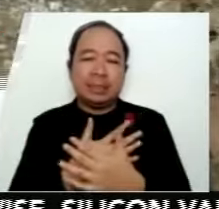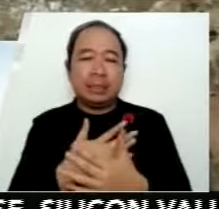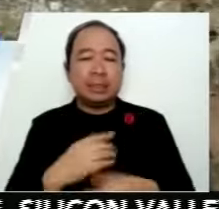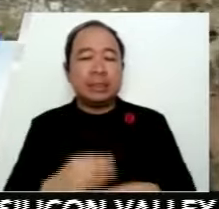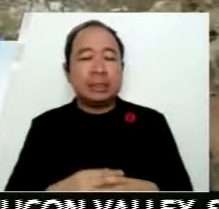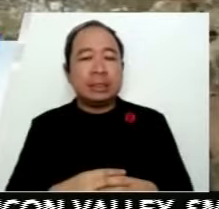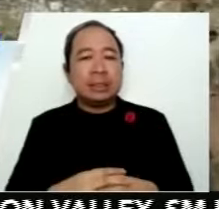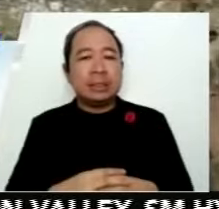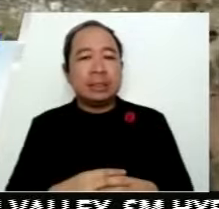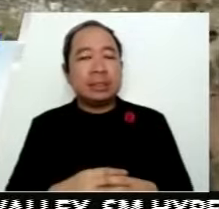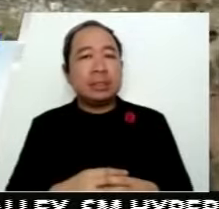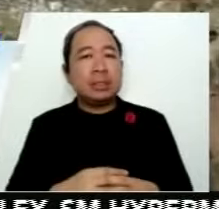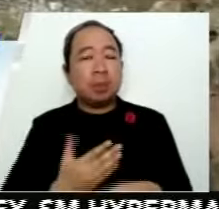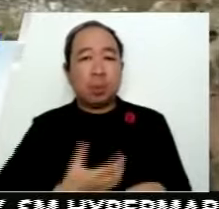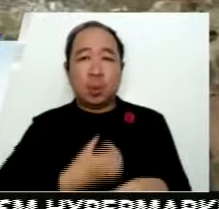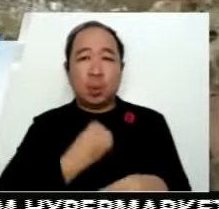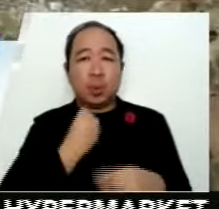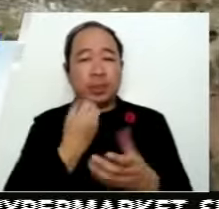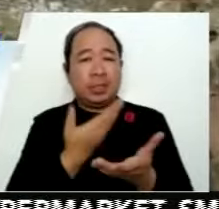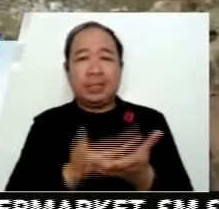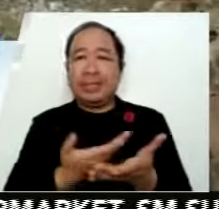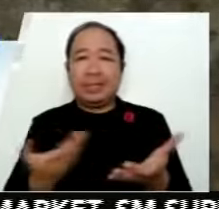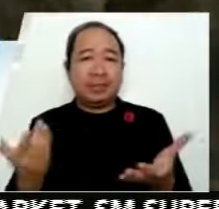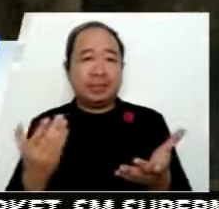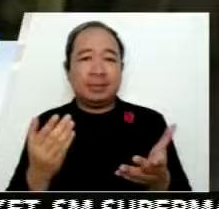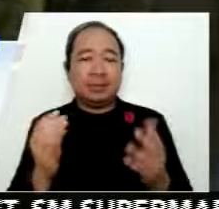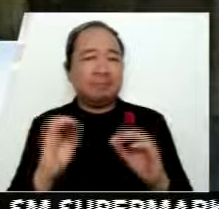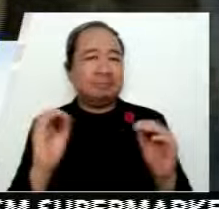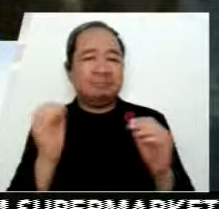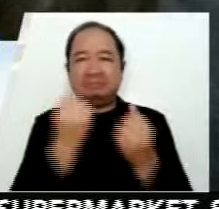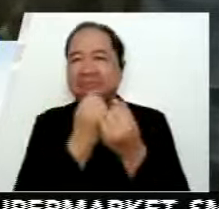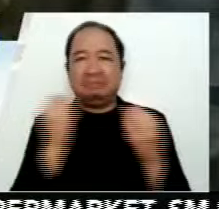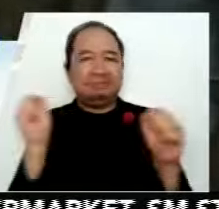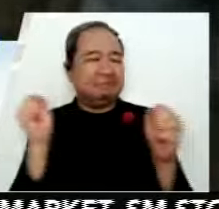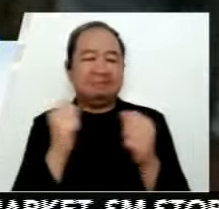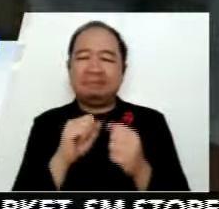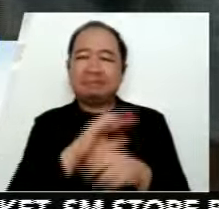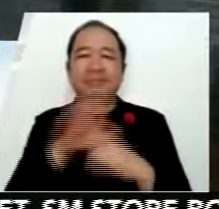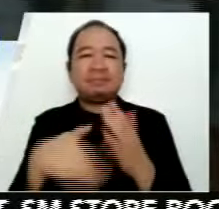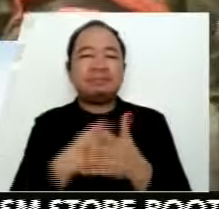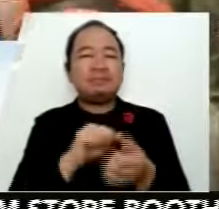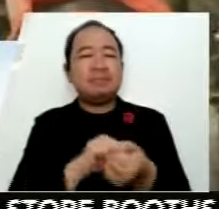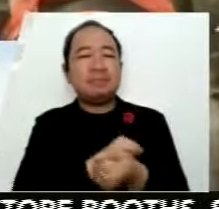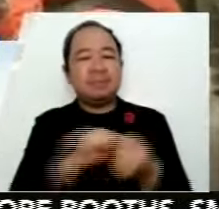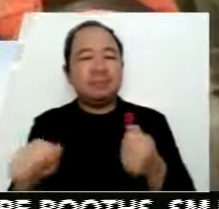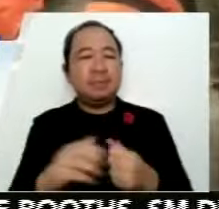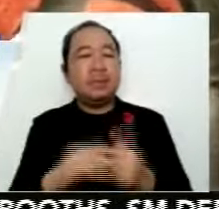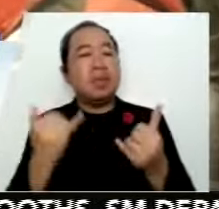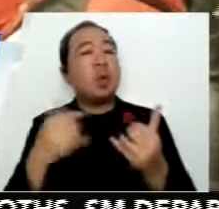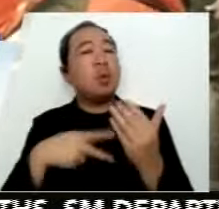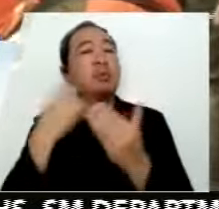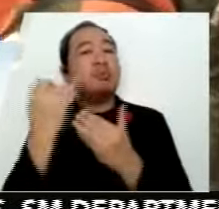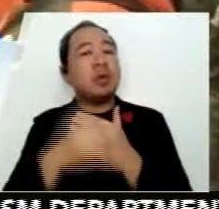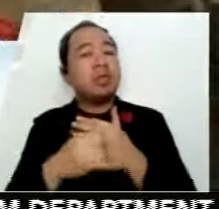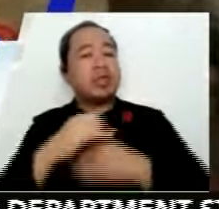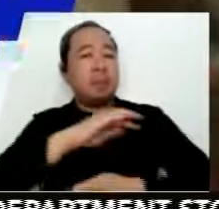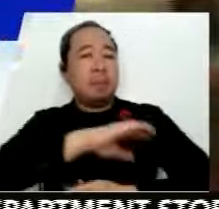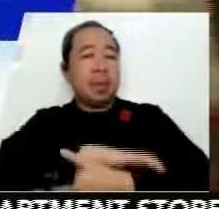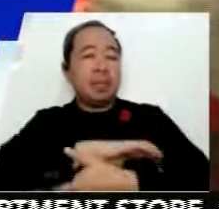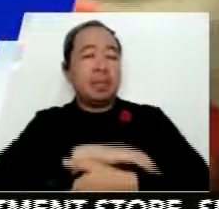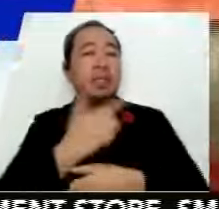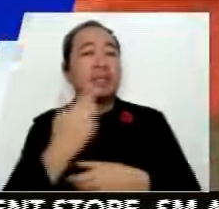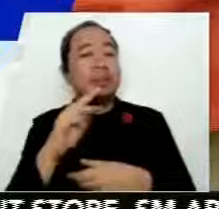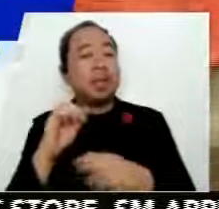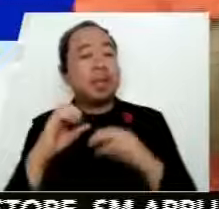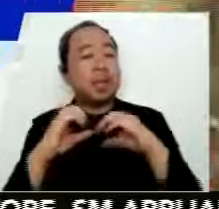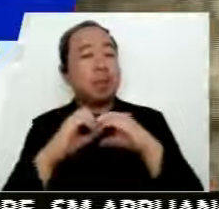namin, walang naisalba. Kaya sa ilalim ng Operation Bayanihan ng GMA Kapuso Foundation, katuwang